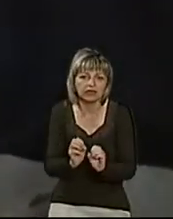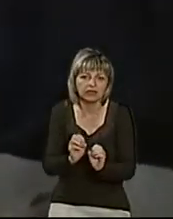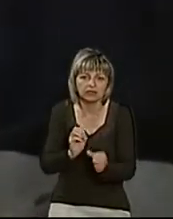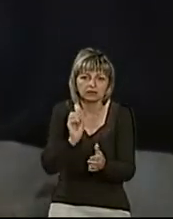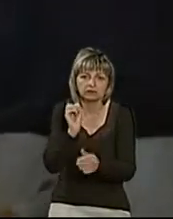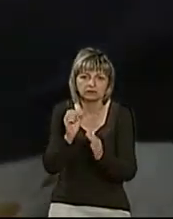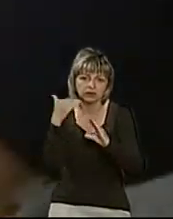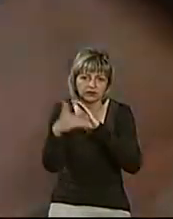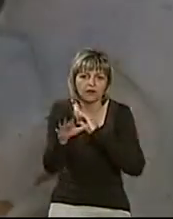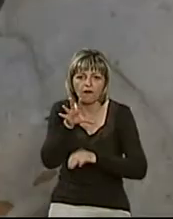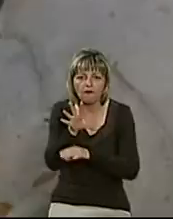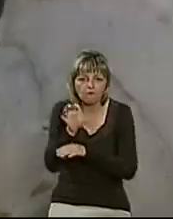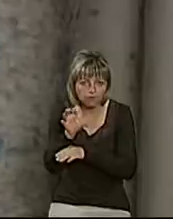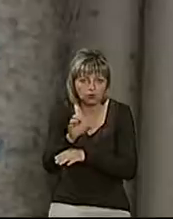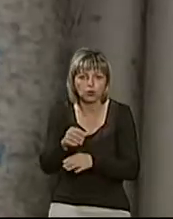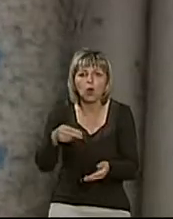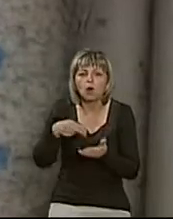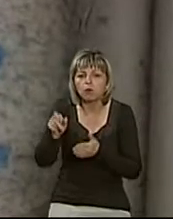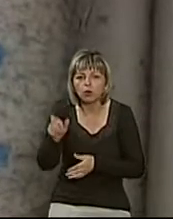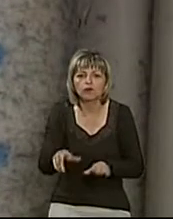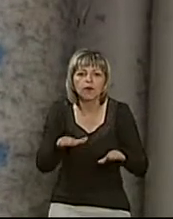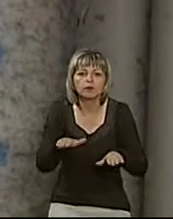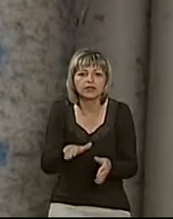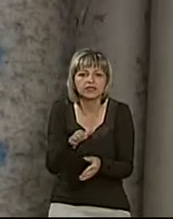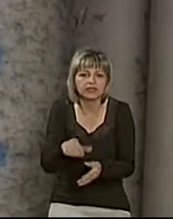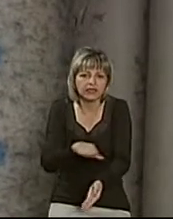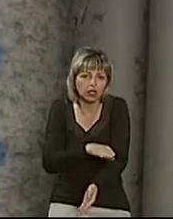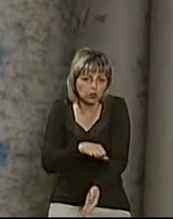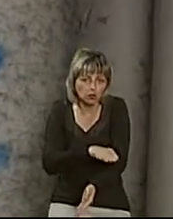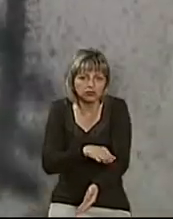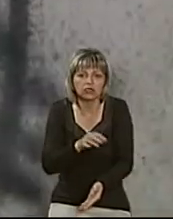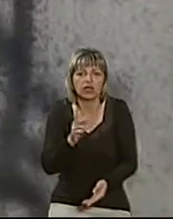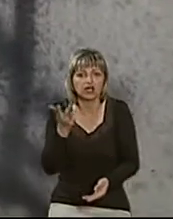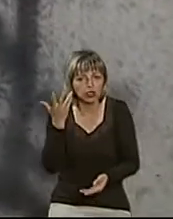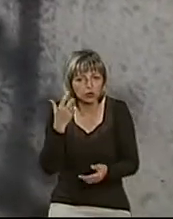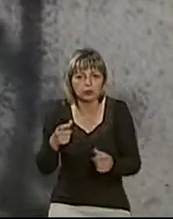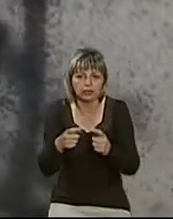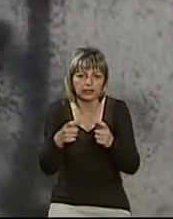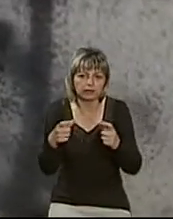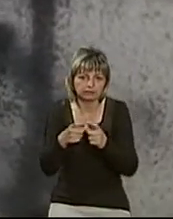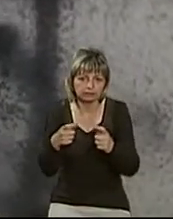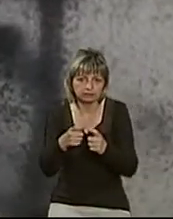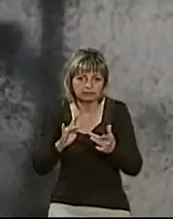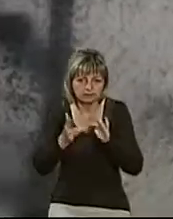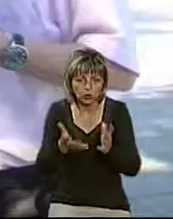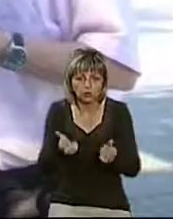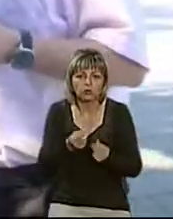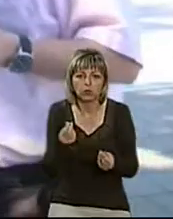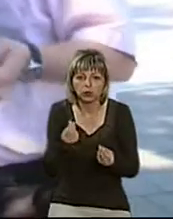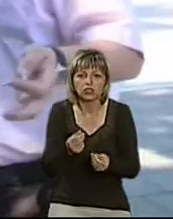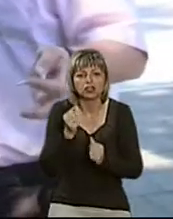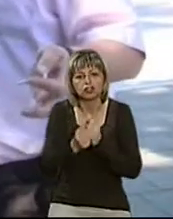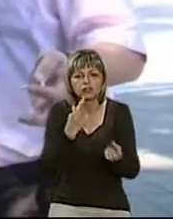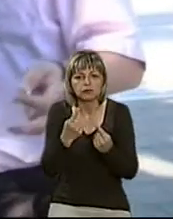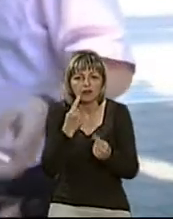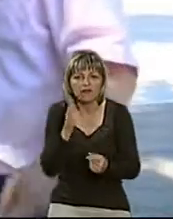фото з місцем розташування наркотиків після того, як на інтернет-гаманець надійдуть гроші. Найчастіше